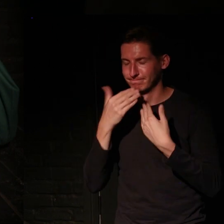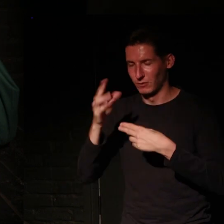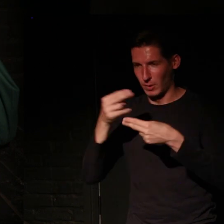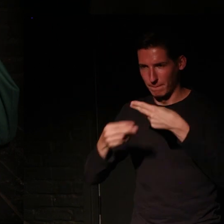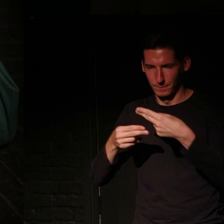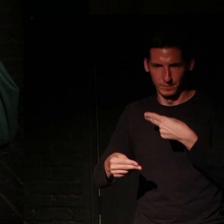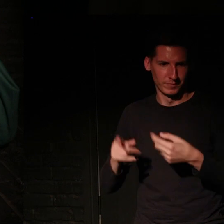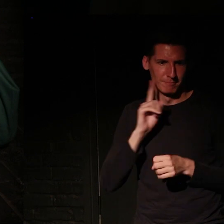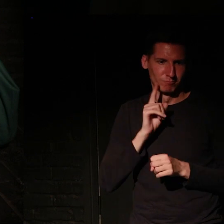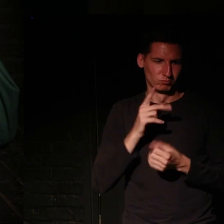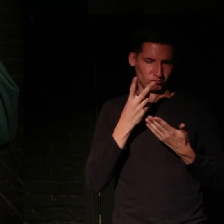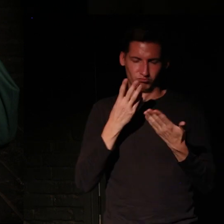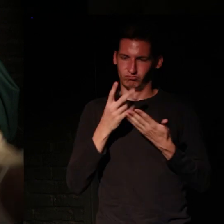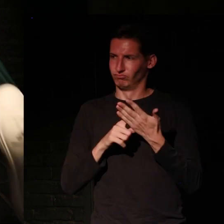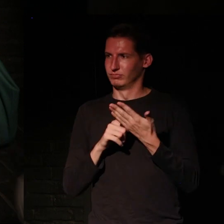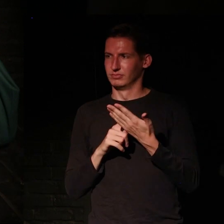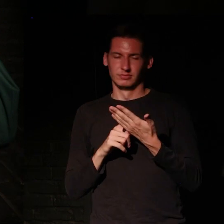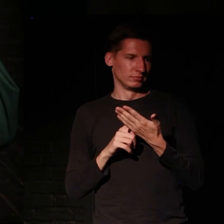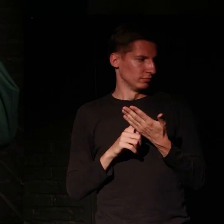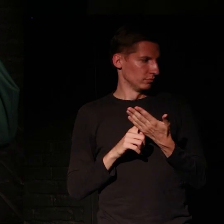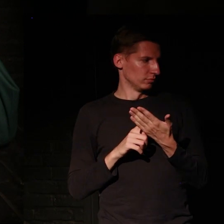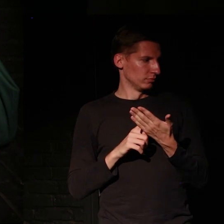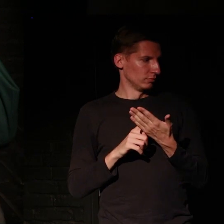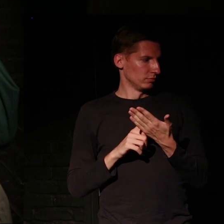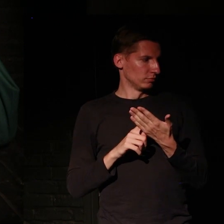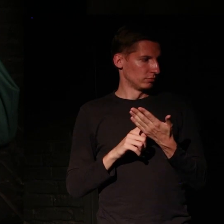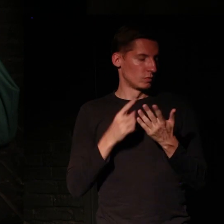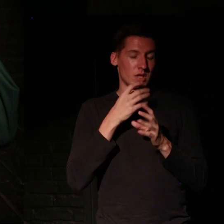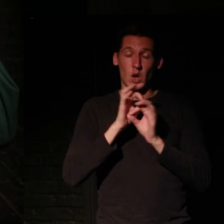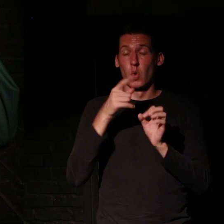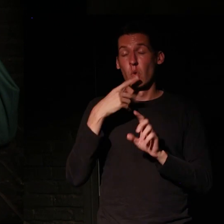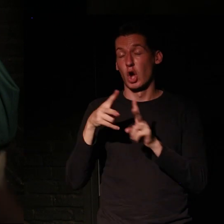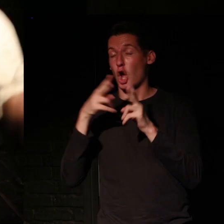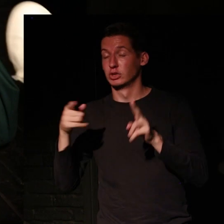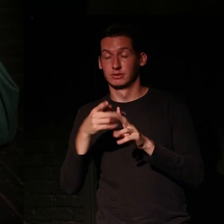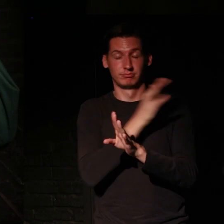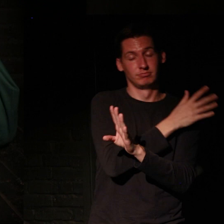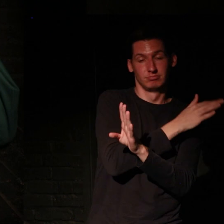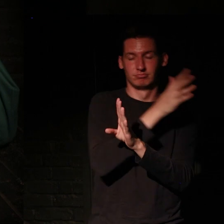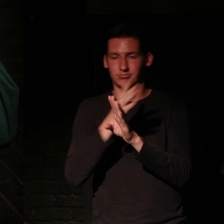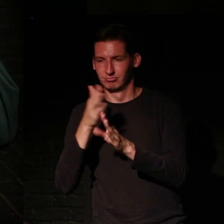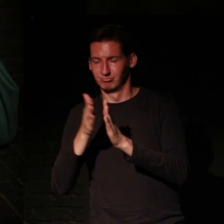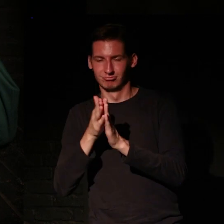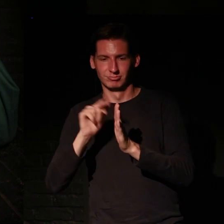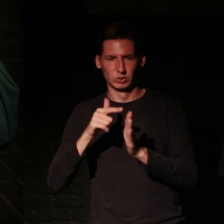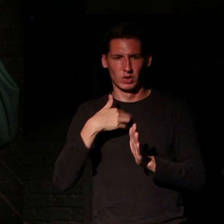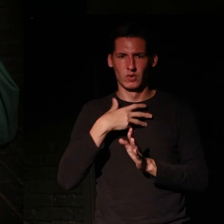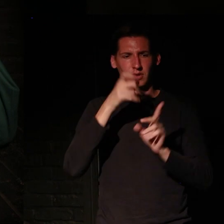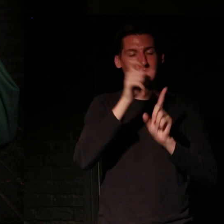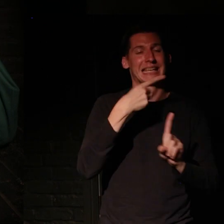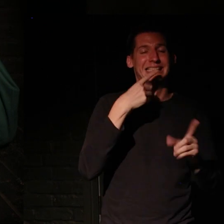komentarz. Rzeczywiście tutaj już od czasów Septuaginty mamy